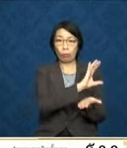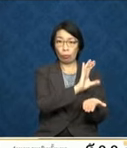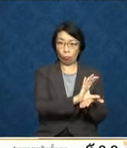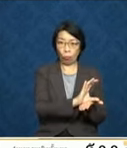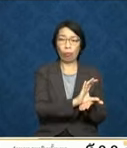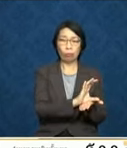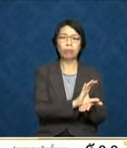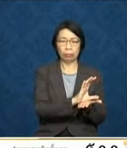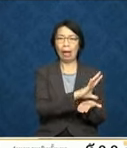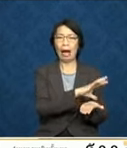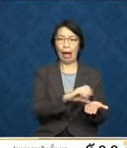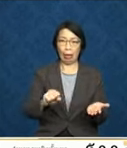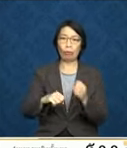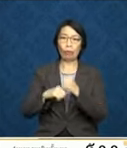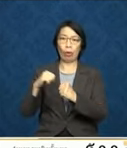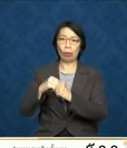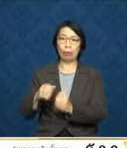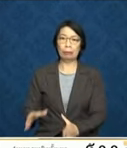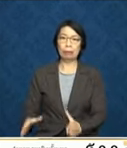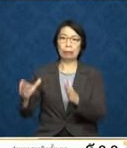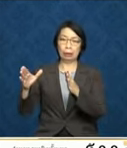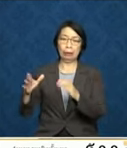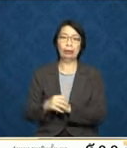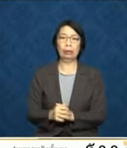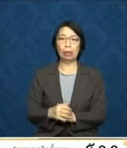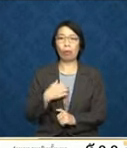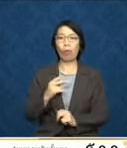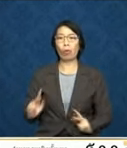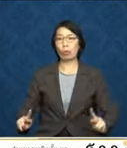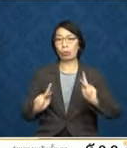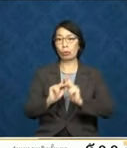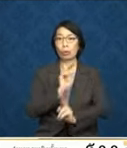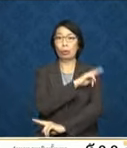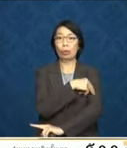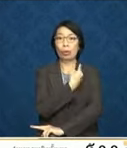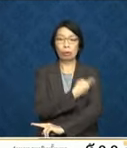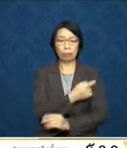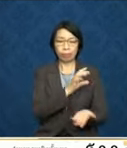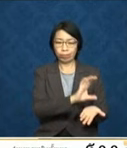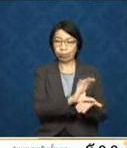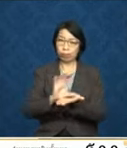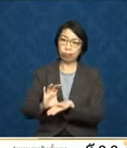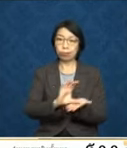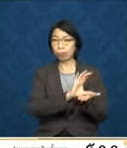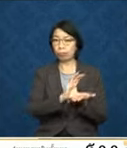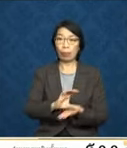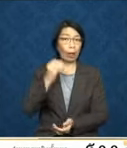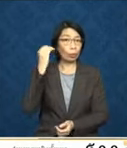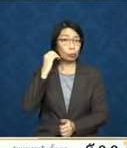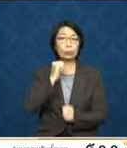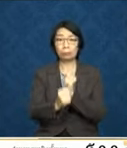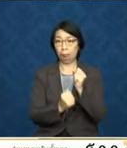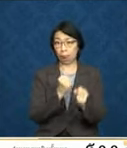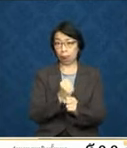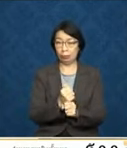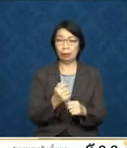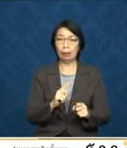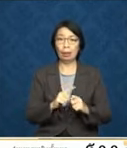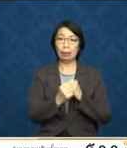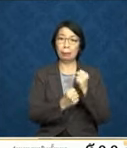การก่อสร้างตึกอุบัติเหตุของกระทรวงสาธารณสุขอยู่ประจำต่อเนื่องในทุกปีโดยตั้งแต่ปีงบประม